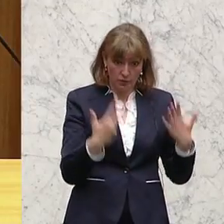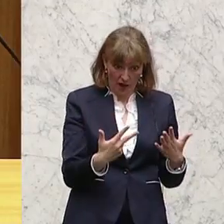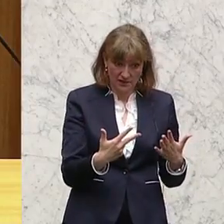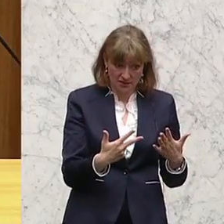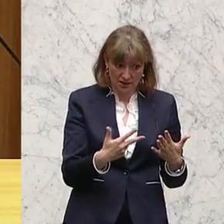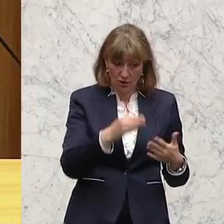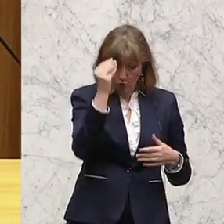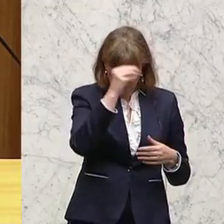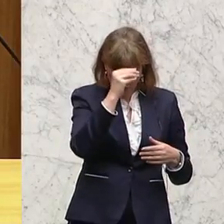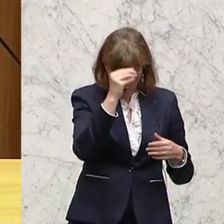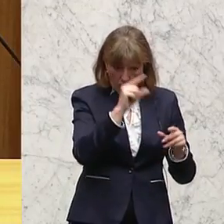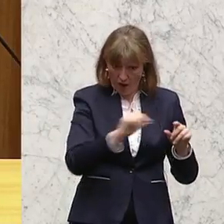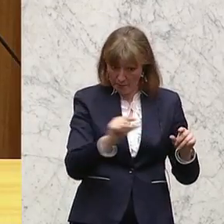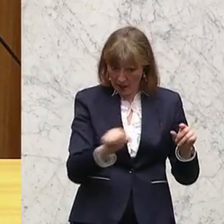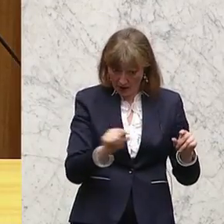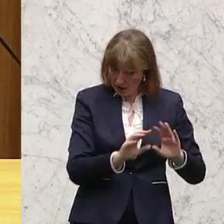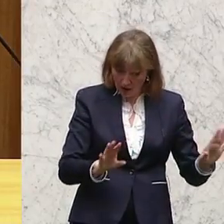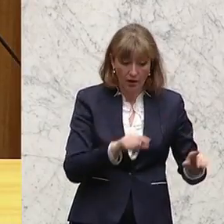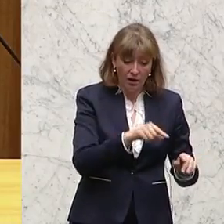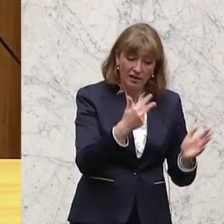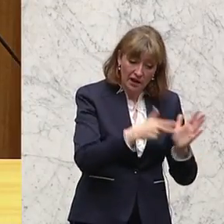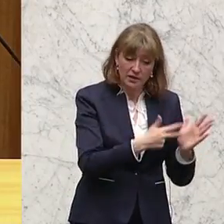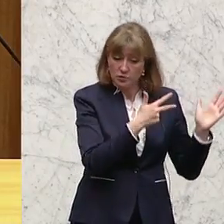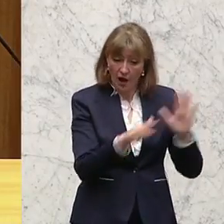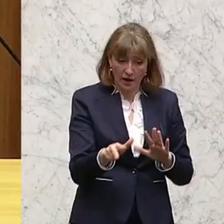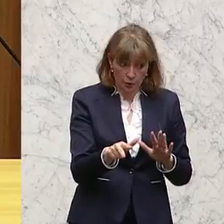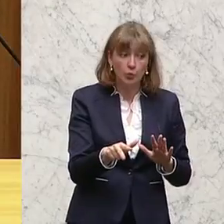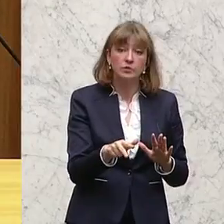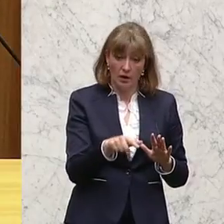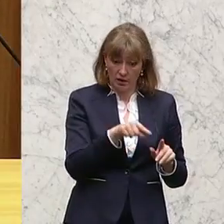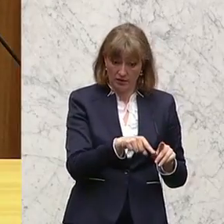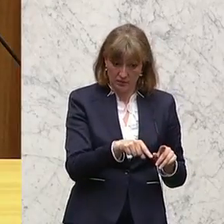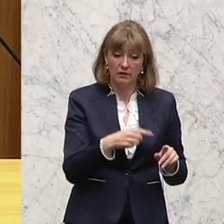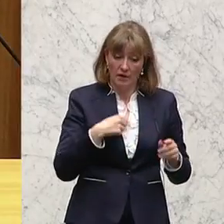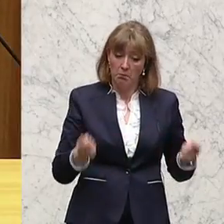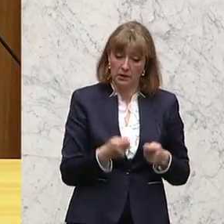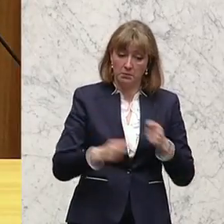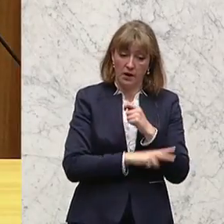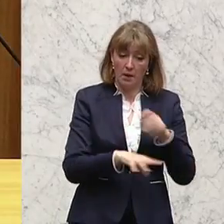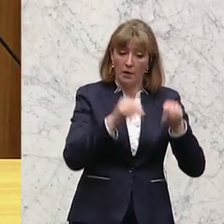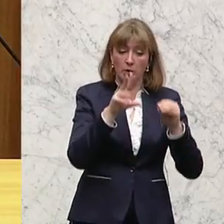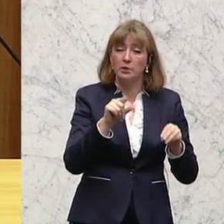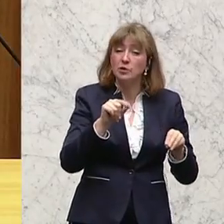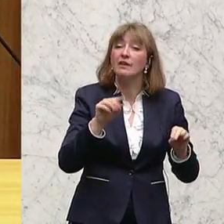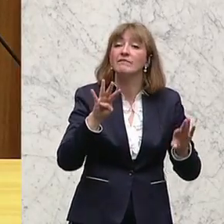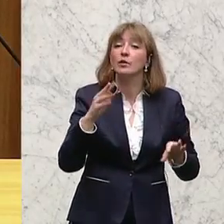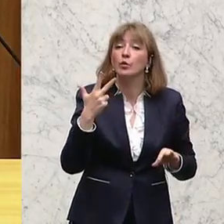15.489 Schulabgängern sage und schreibe 3.800 eine betriebliche Lehre begonnen. Das sind